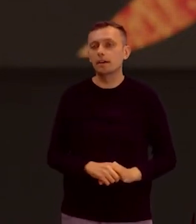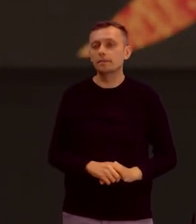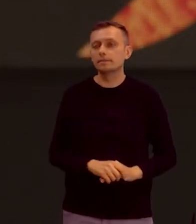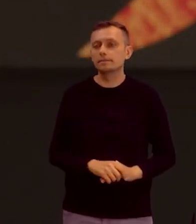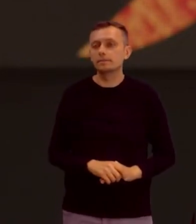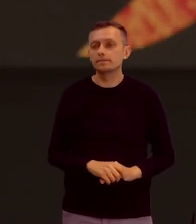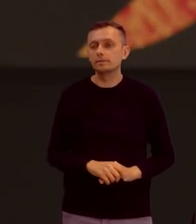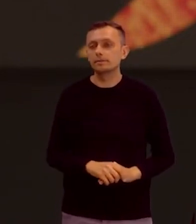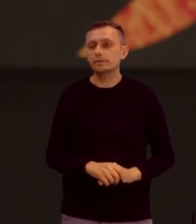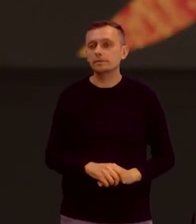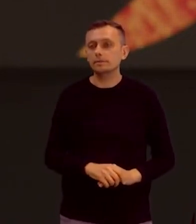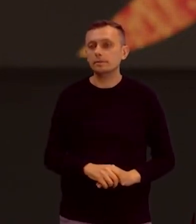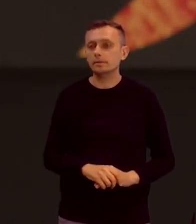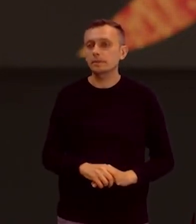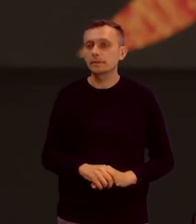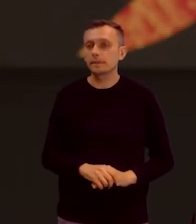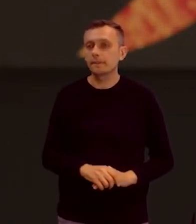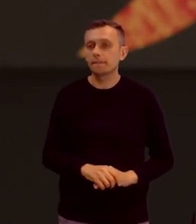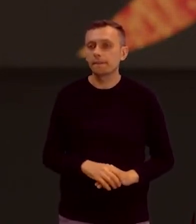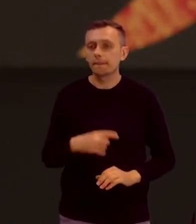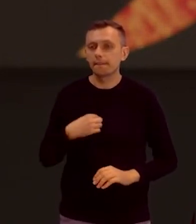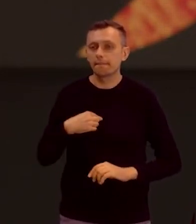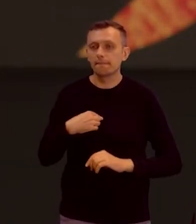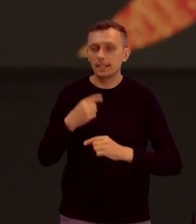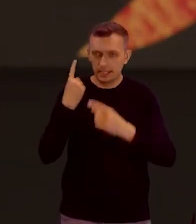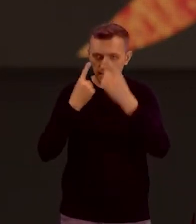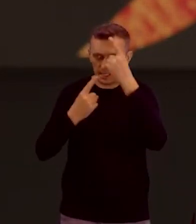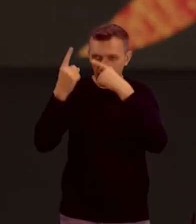że przeogromną życiową przyjemnością